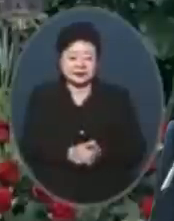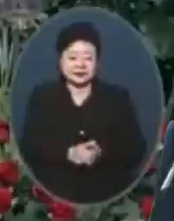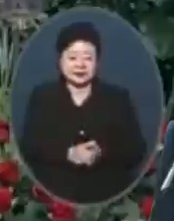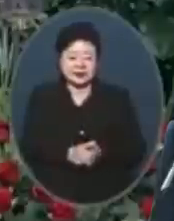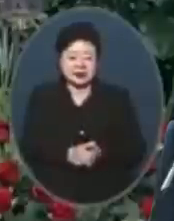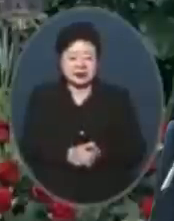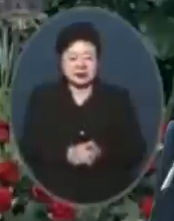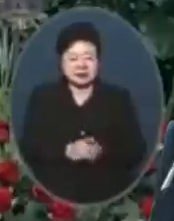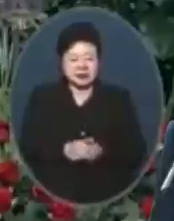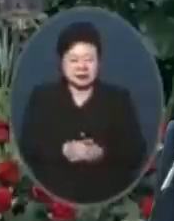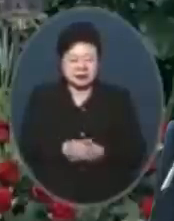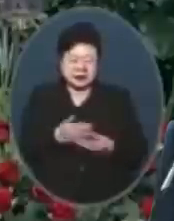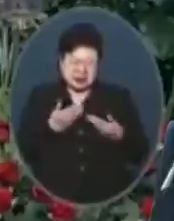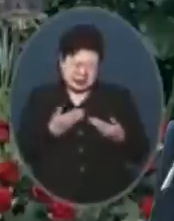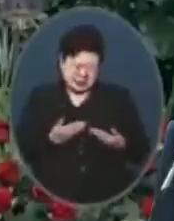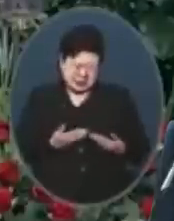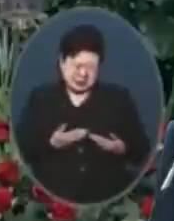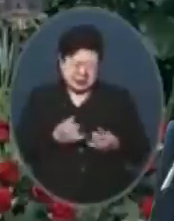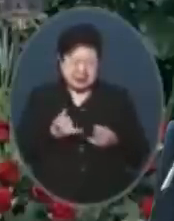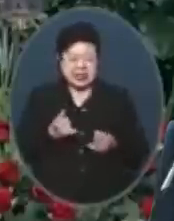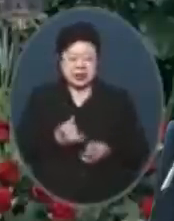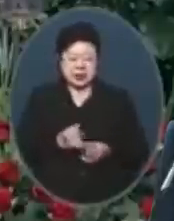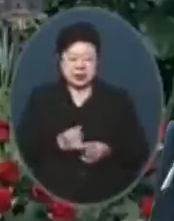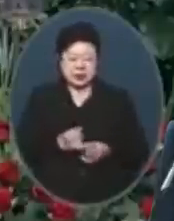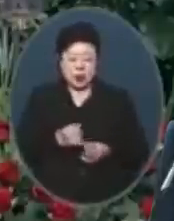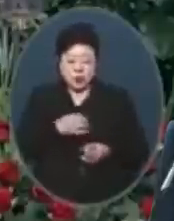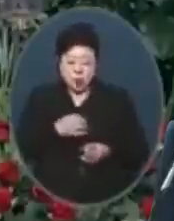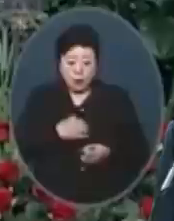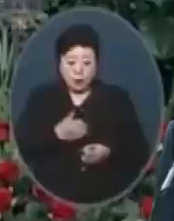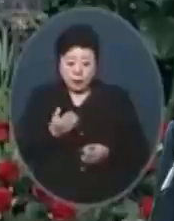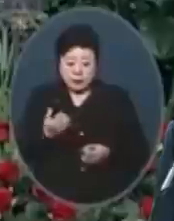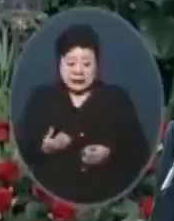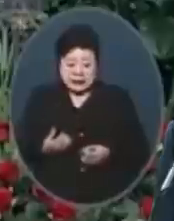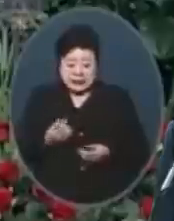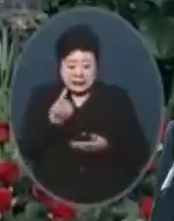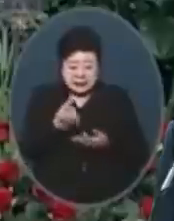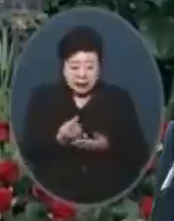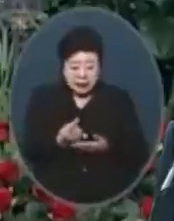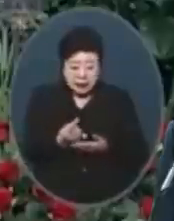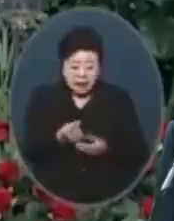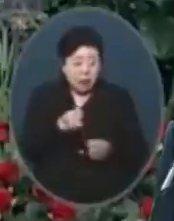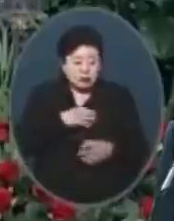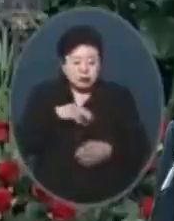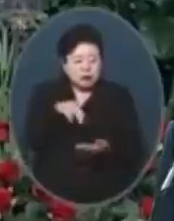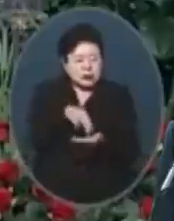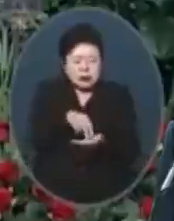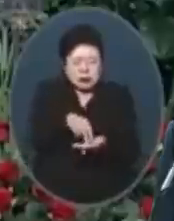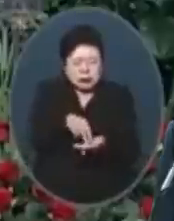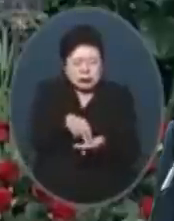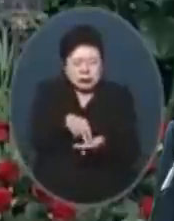소심한 사람은 위험이 일어나기 전에 무서워서 벌벌 뜹니다.